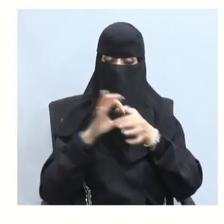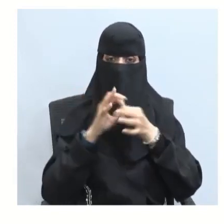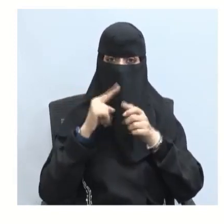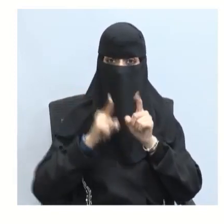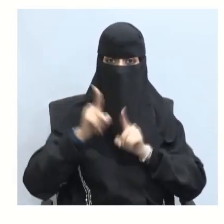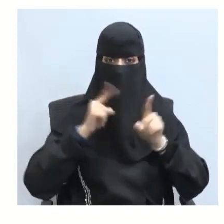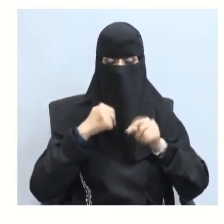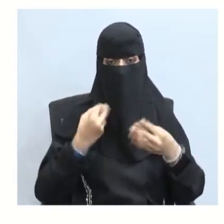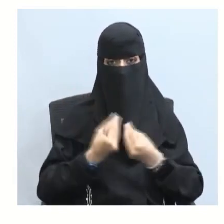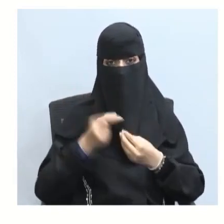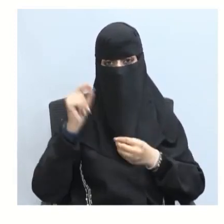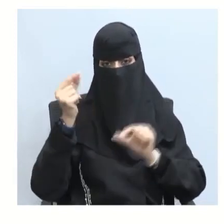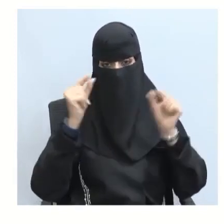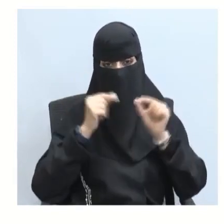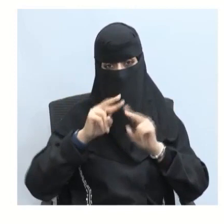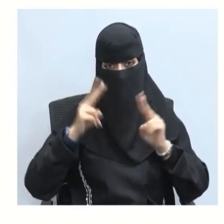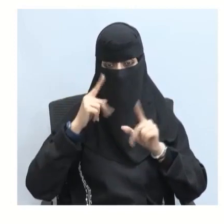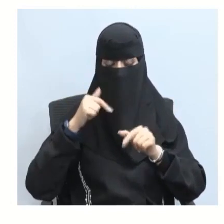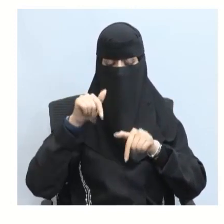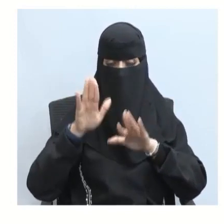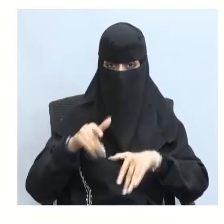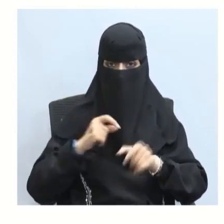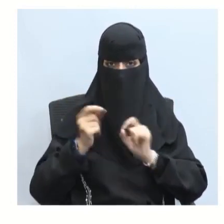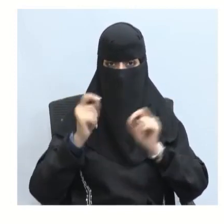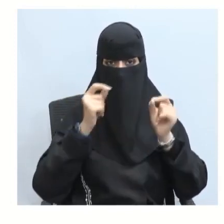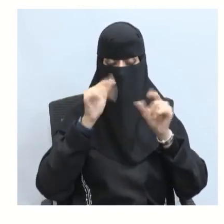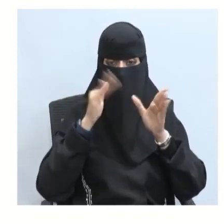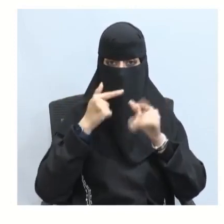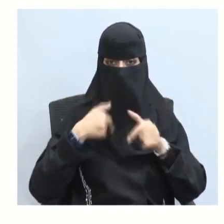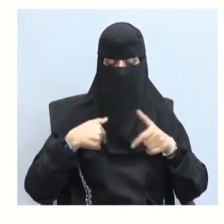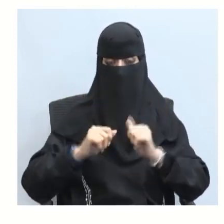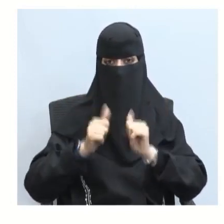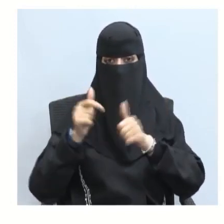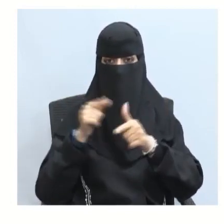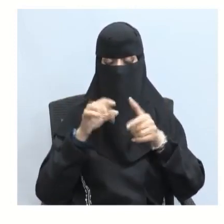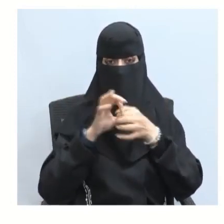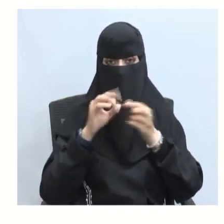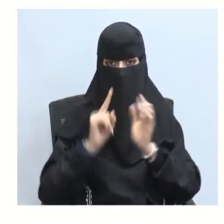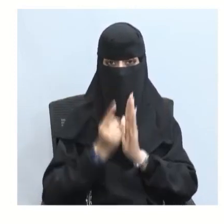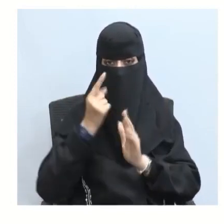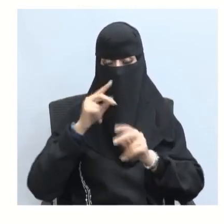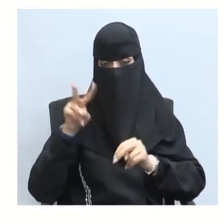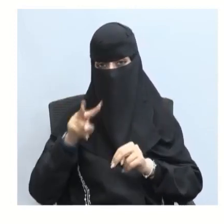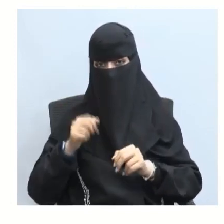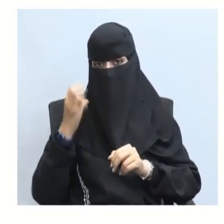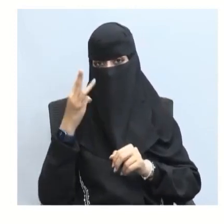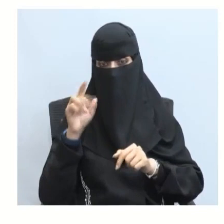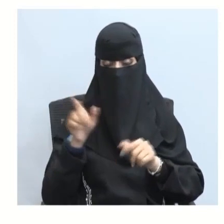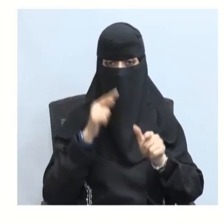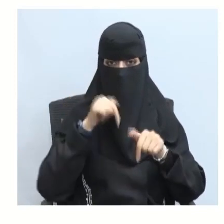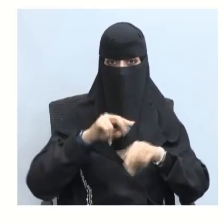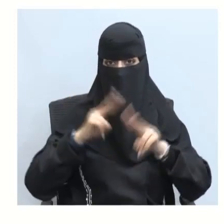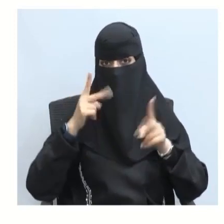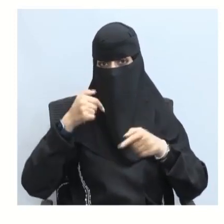تساهميه مع الذرات الاخرى ومن ذلك ايضا ذرات الكربون قد ت قد تكون روابط احاديه او ثنائيه او ثلاثيه اذا